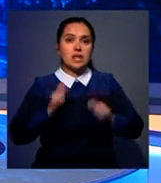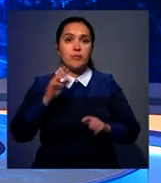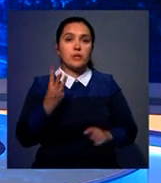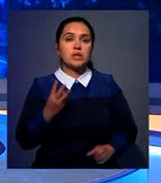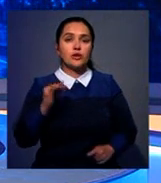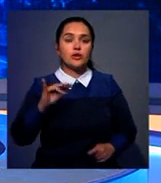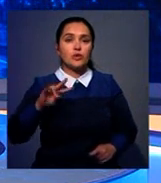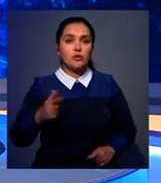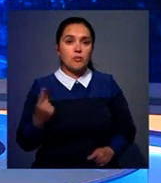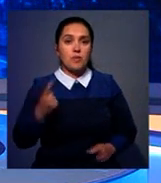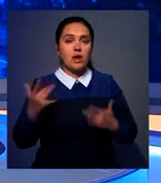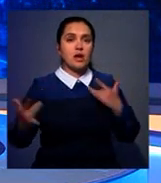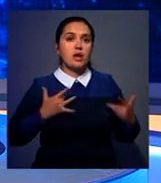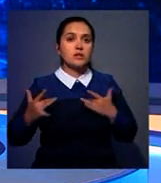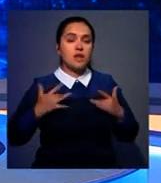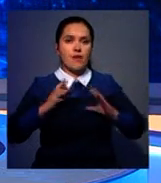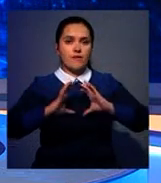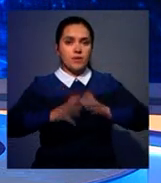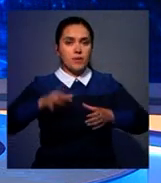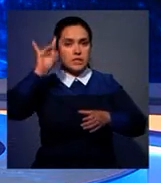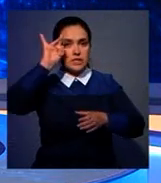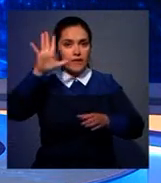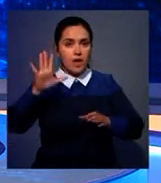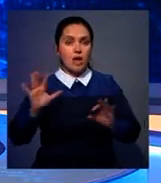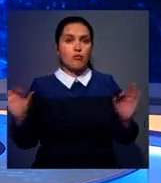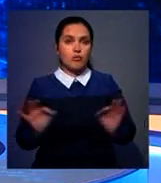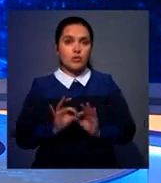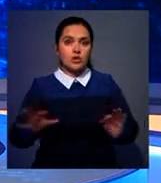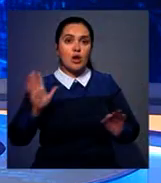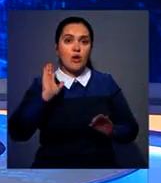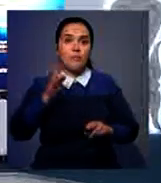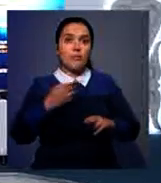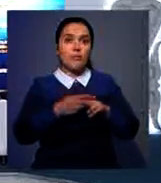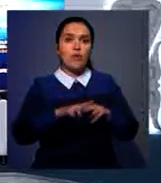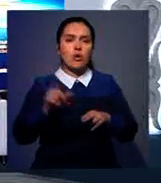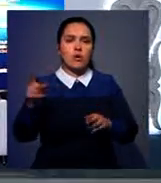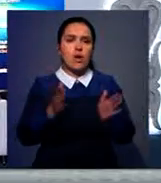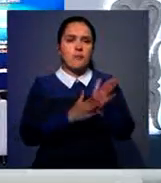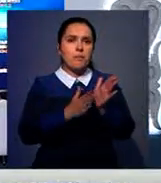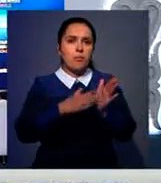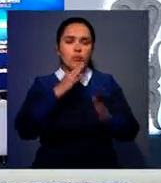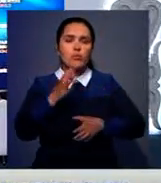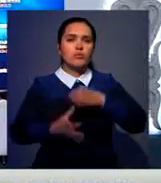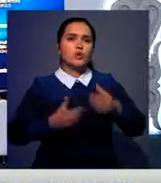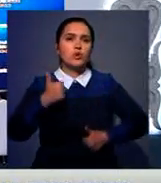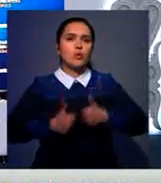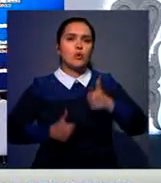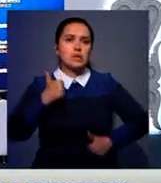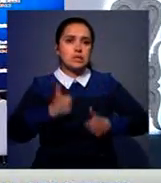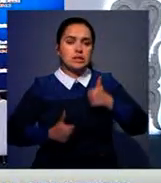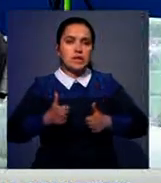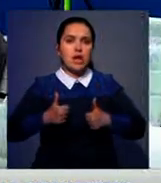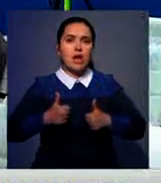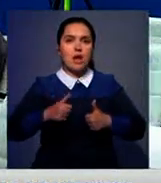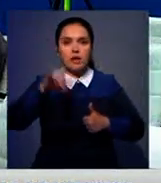3 июня первый концерт всемирно известных музыкантов откроет бенефис лауреатам множества международных конкурсов заслуженного